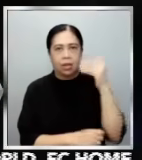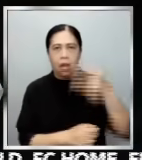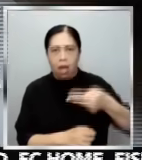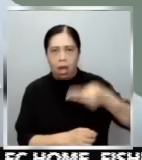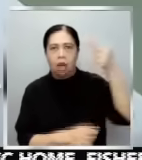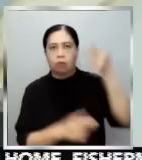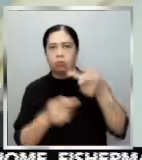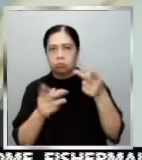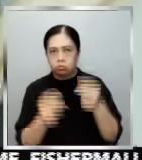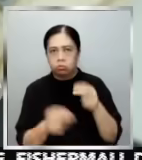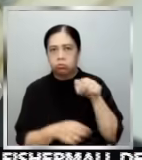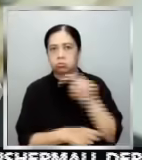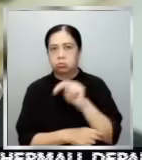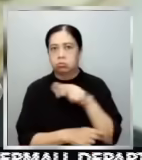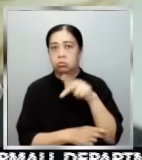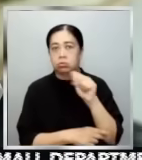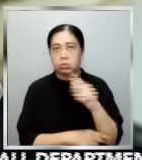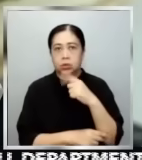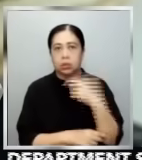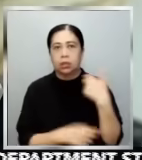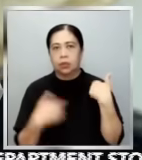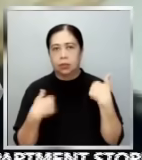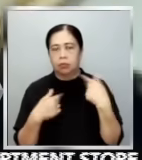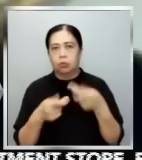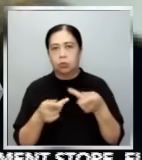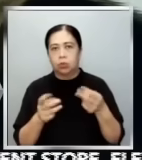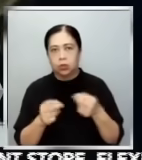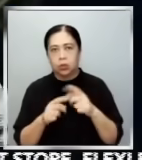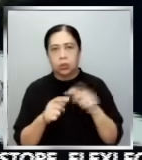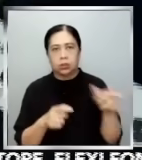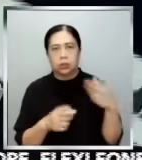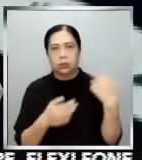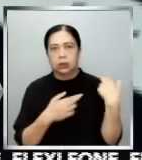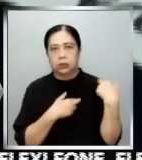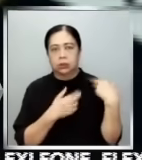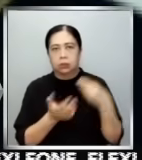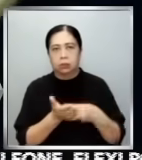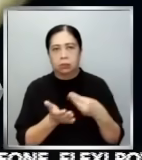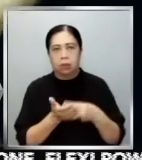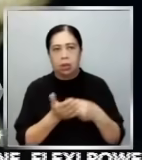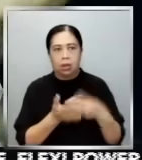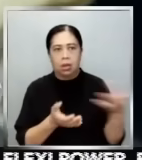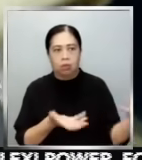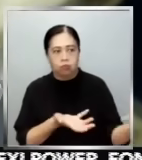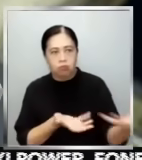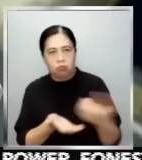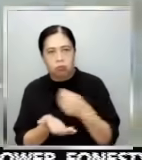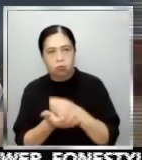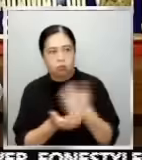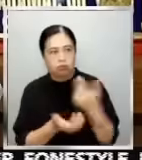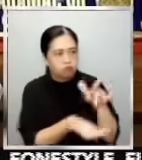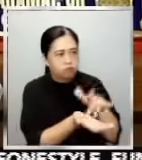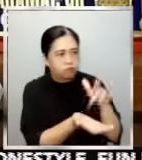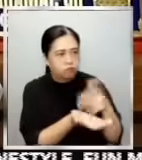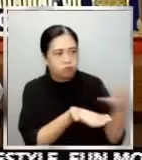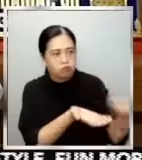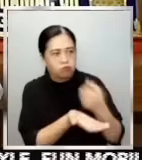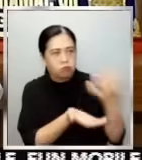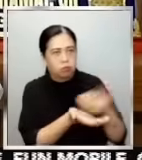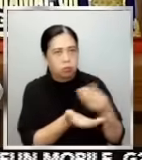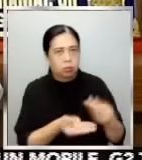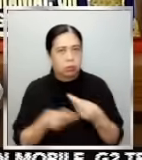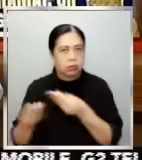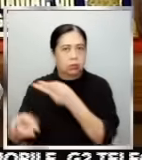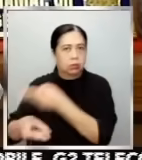NPA at humahawak daw ng mga pera na nakukuha ng NPA sa kanila umanong extortion activity and they are the